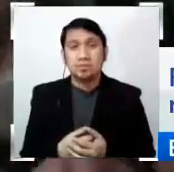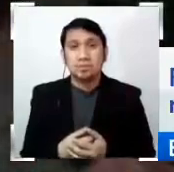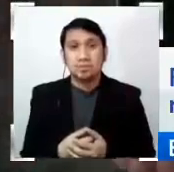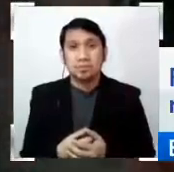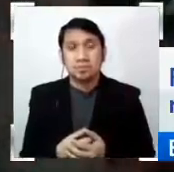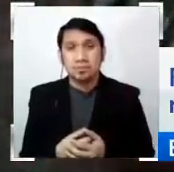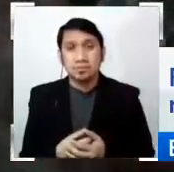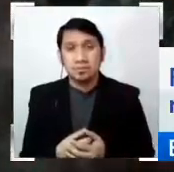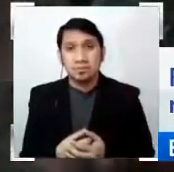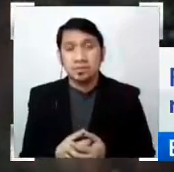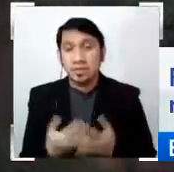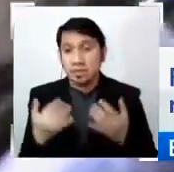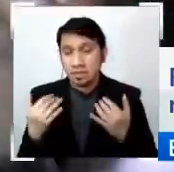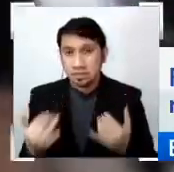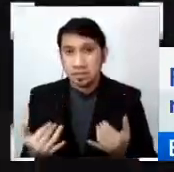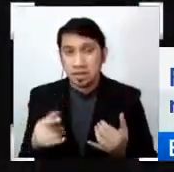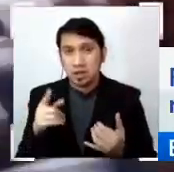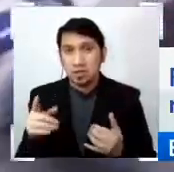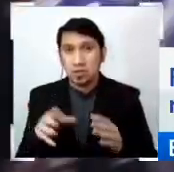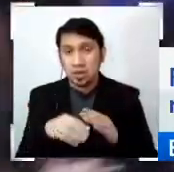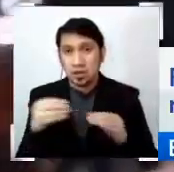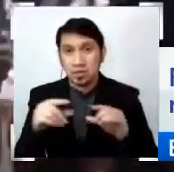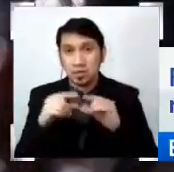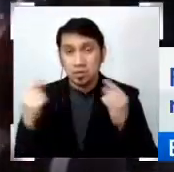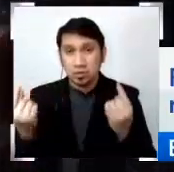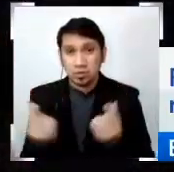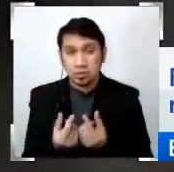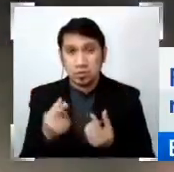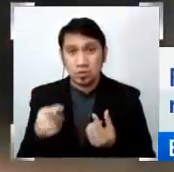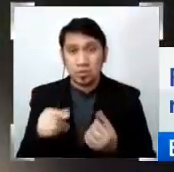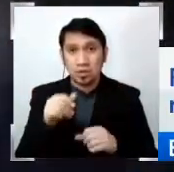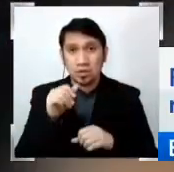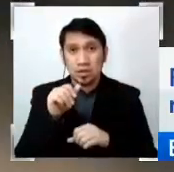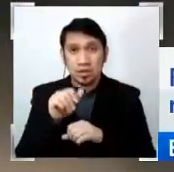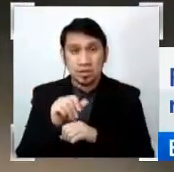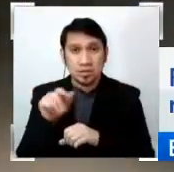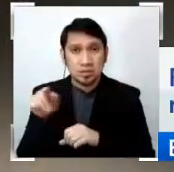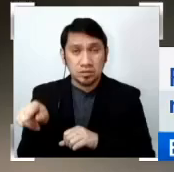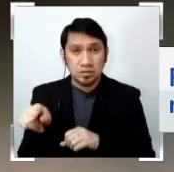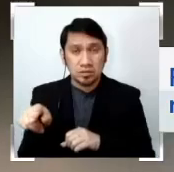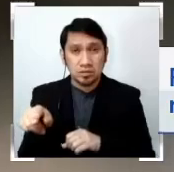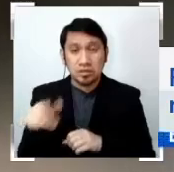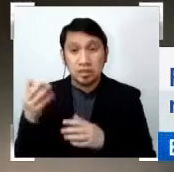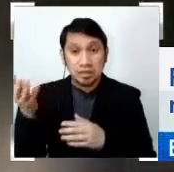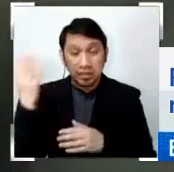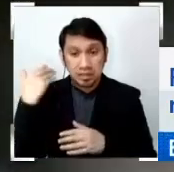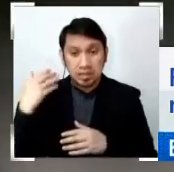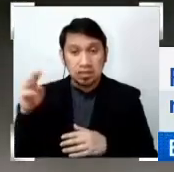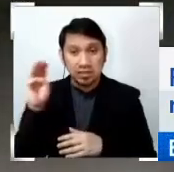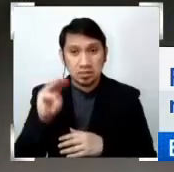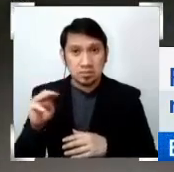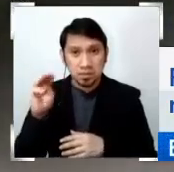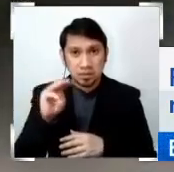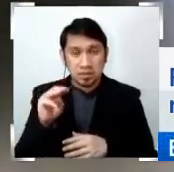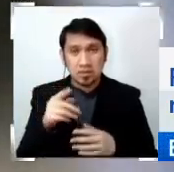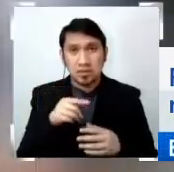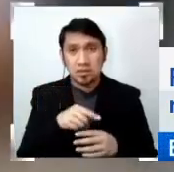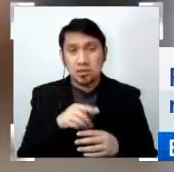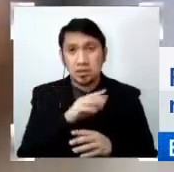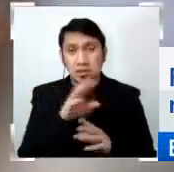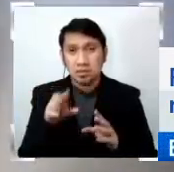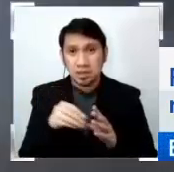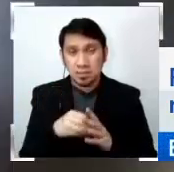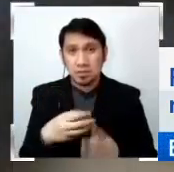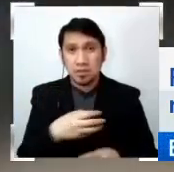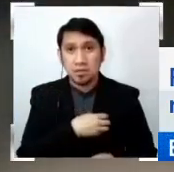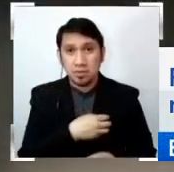Hanggang sa mapalabas ng gusali ang grupo ng NEA appointee na si Rafael Banaag. Nitong Lunes lang pumasok ang kinatawan ng NEA kasama ang mga pulis sa Beneco para